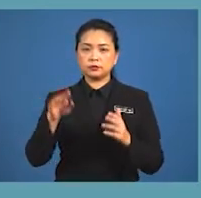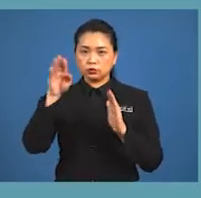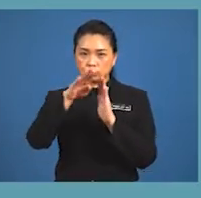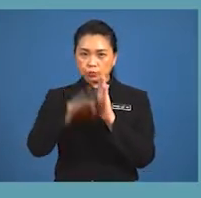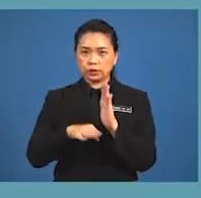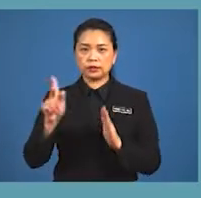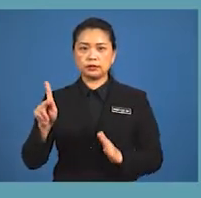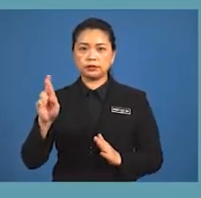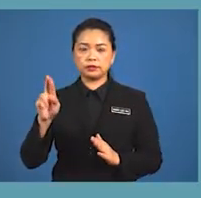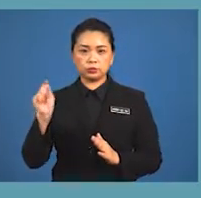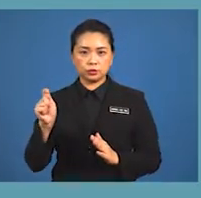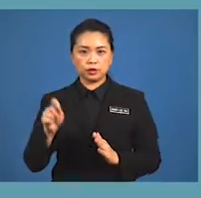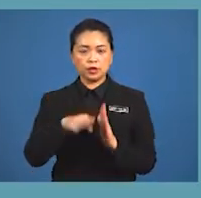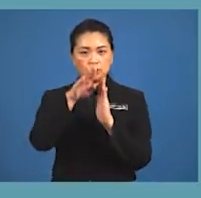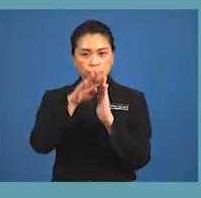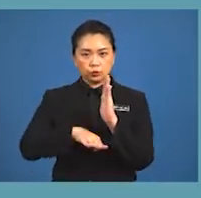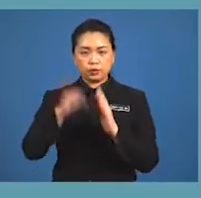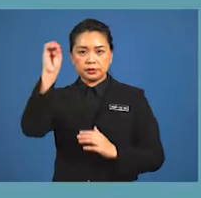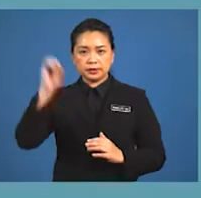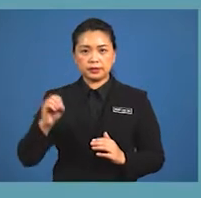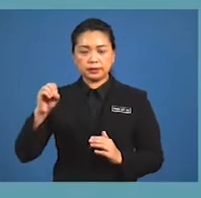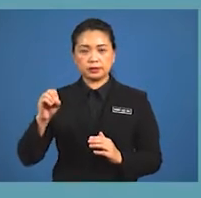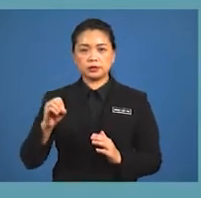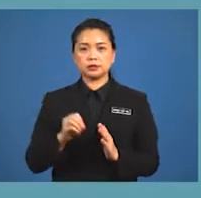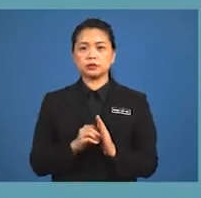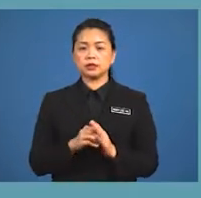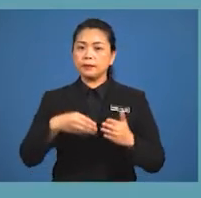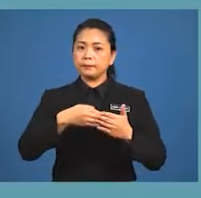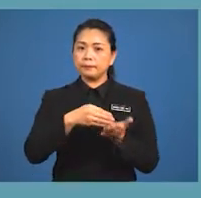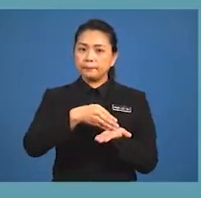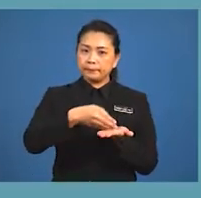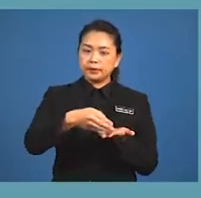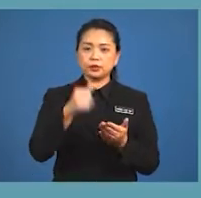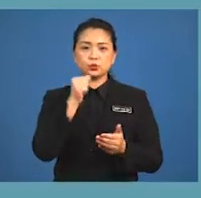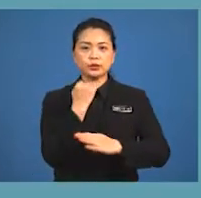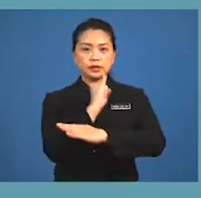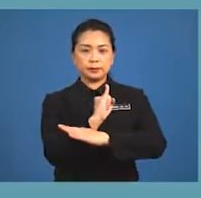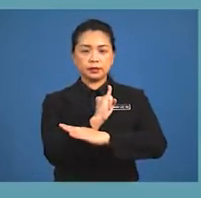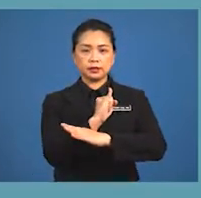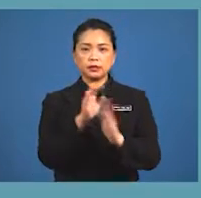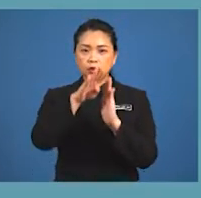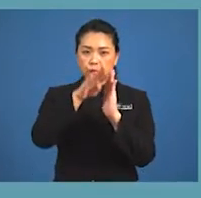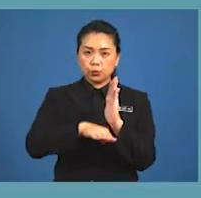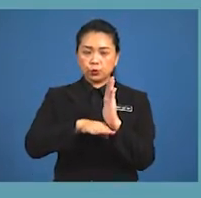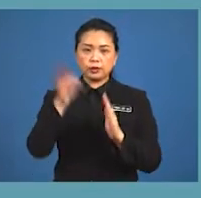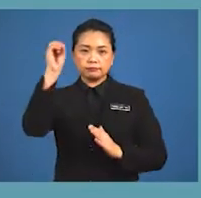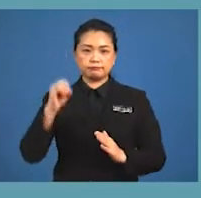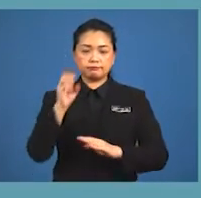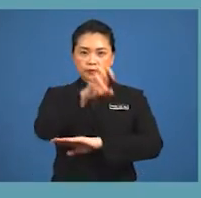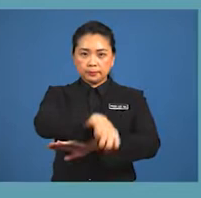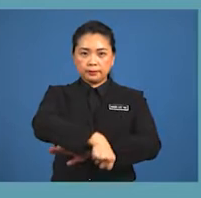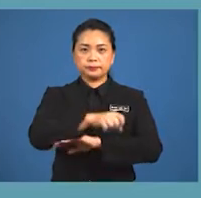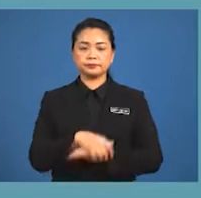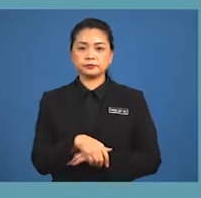tunai, menurunkan kadar bank atau kadar diskaun, membeli surat jaminan dan menurunkan kadar bunga